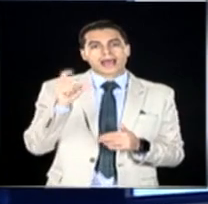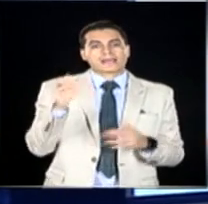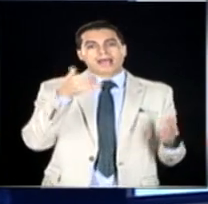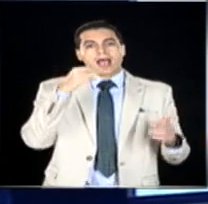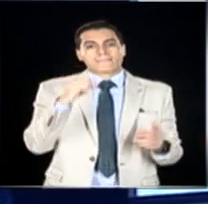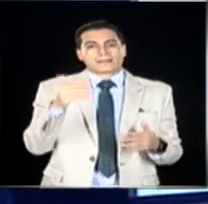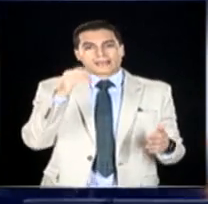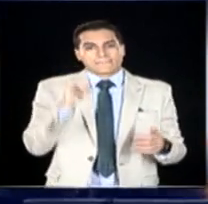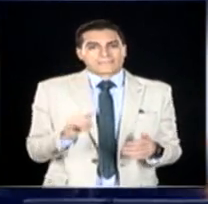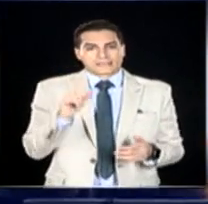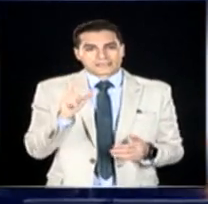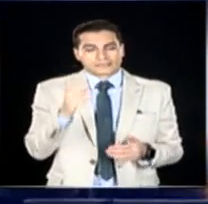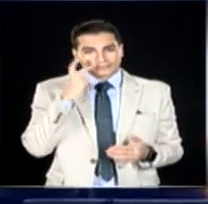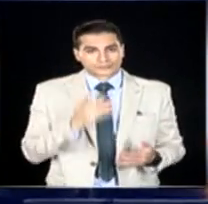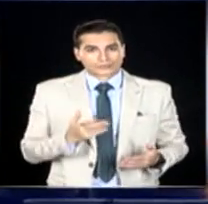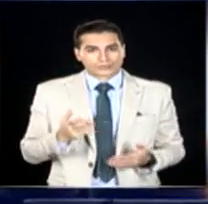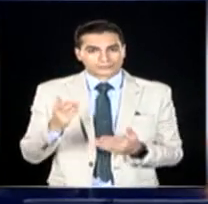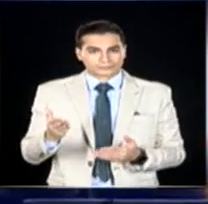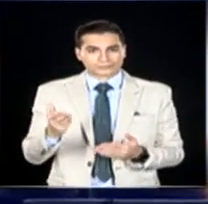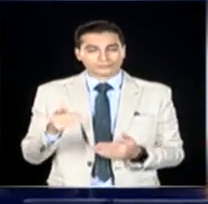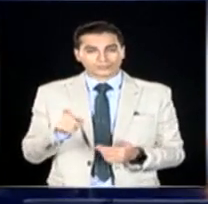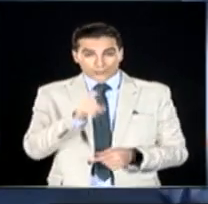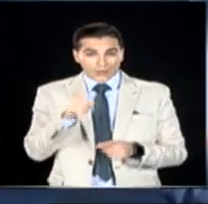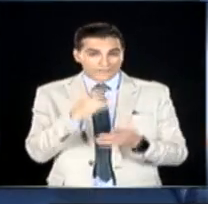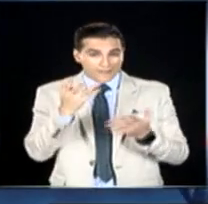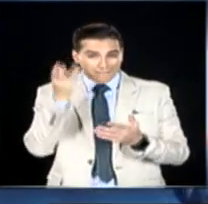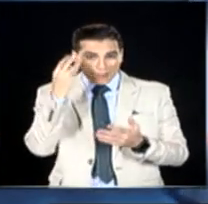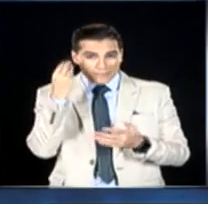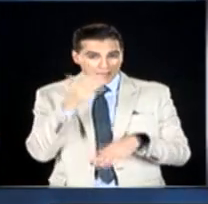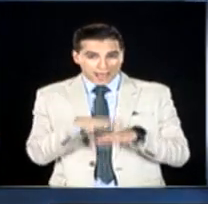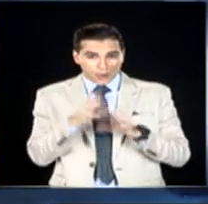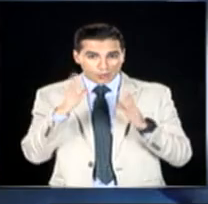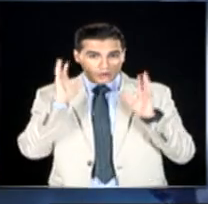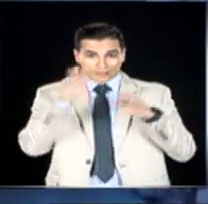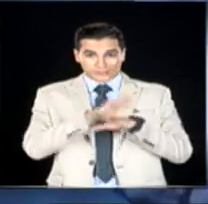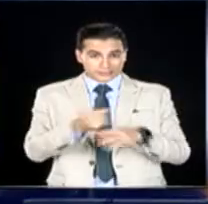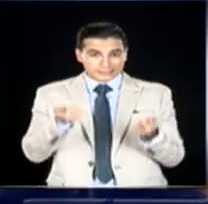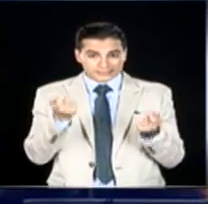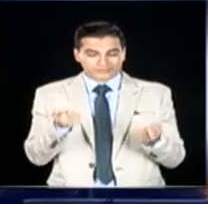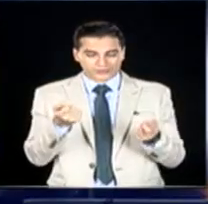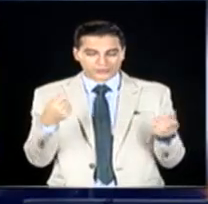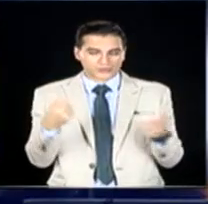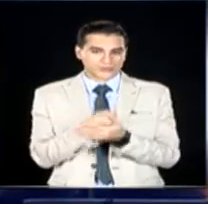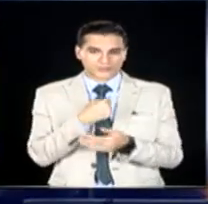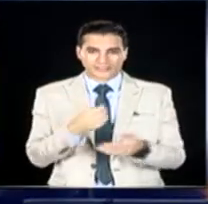أمين ونورهان، عندك أي معلومات عن الهاند بول؟ ولا أي رياضة خالص.